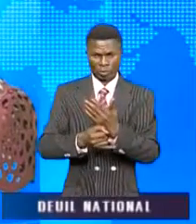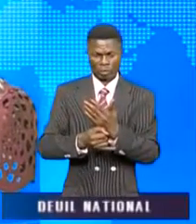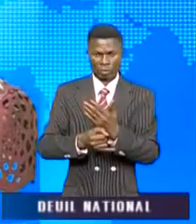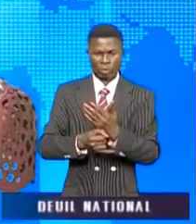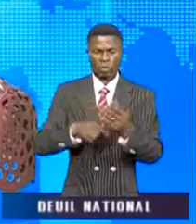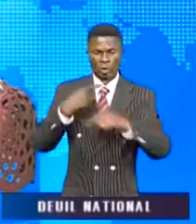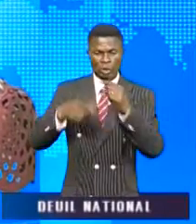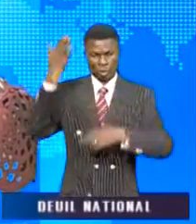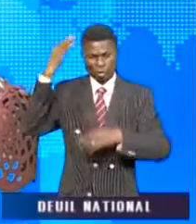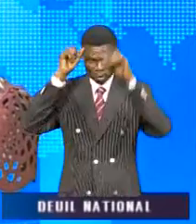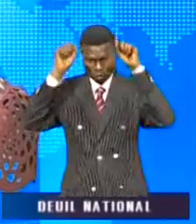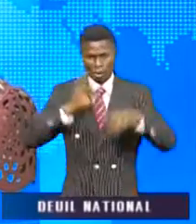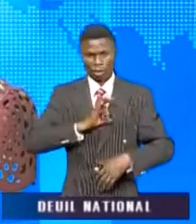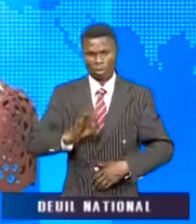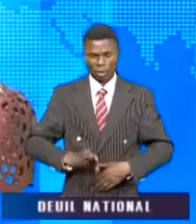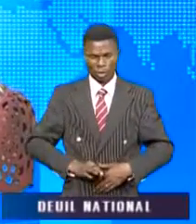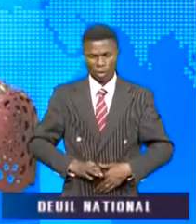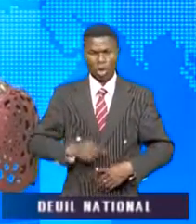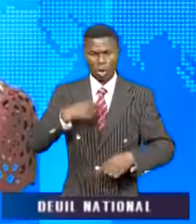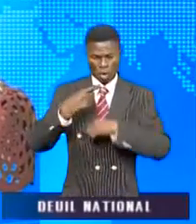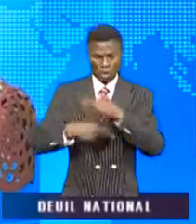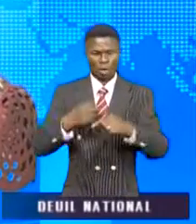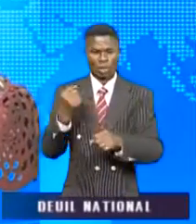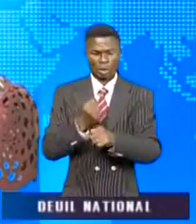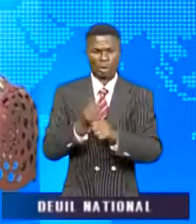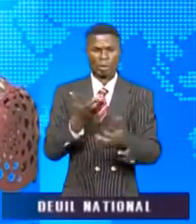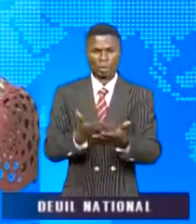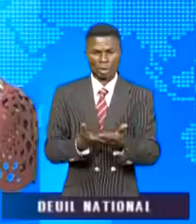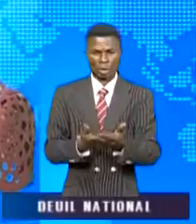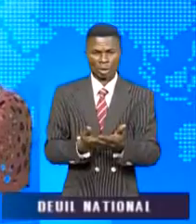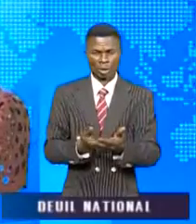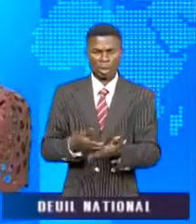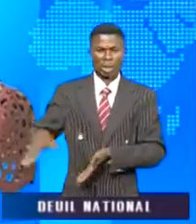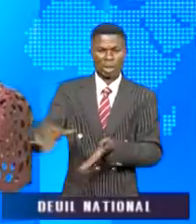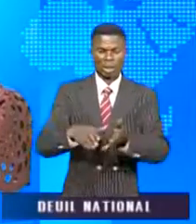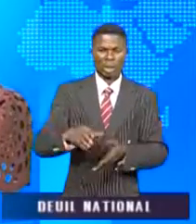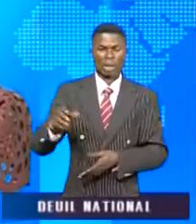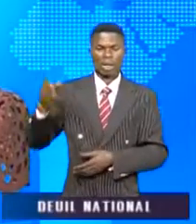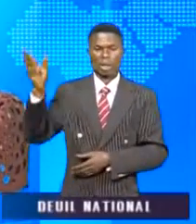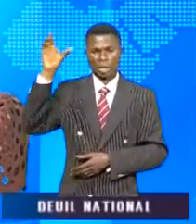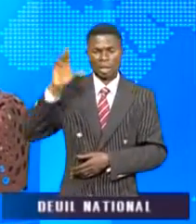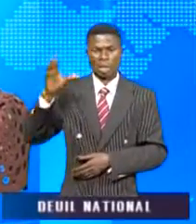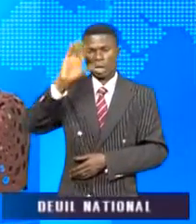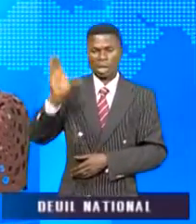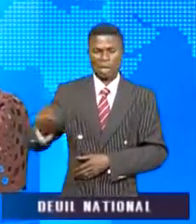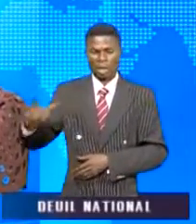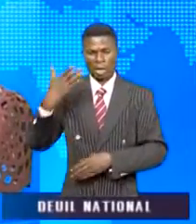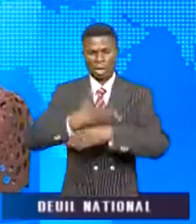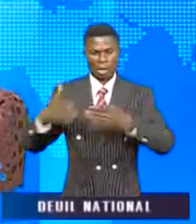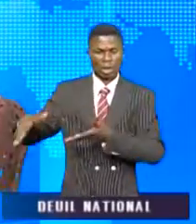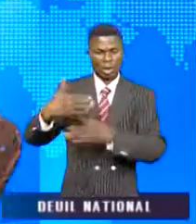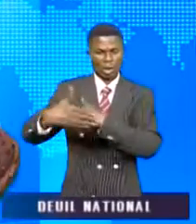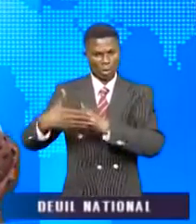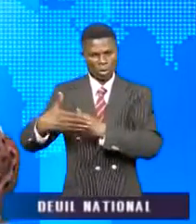lancé dernièrement par le chef de l'État, déjà en marche. À l'entrée de Kingabwa, par exemple, les travaux de construction des routes